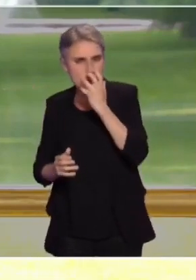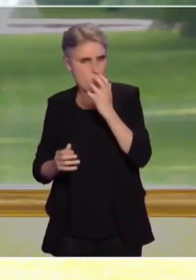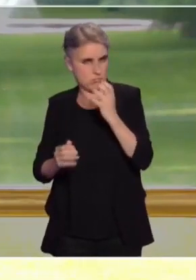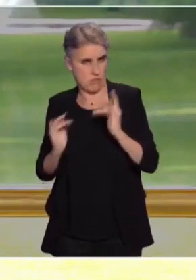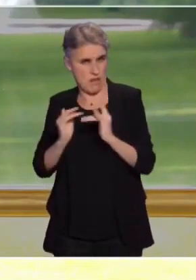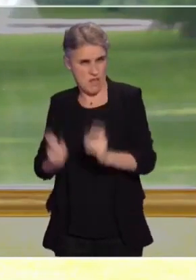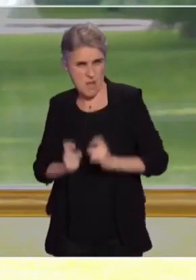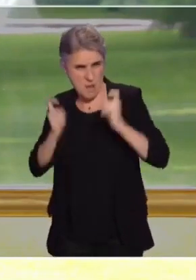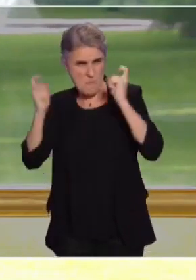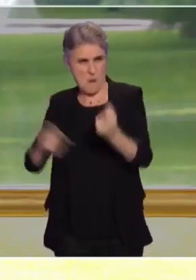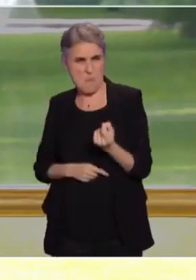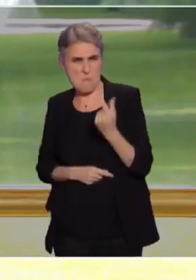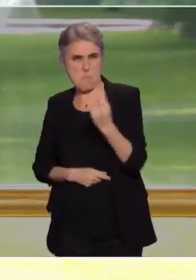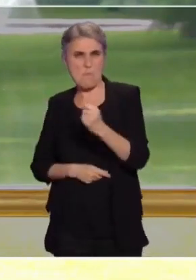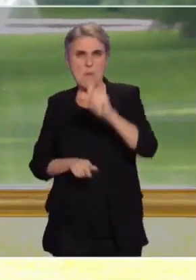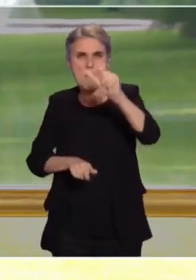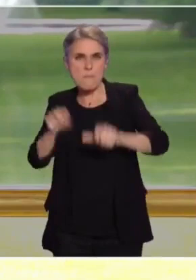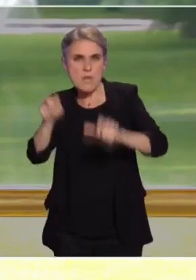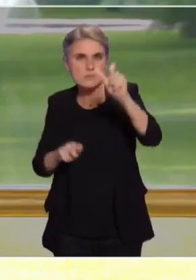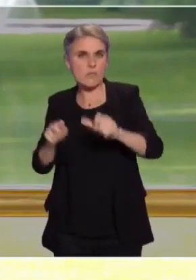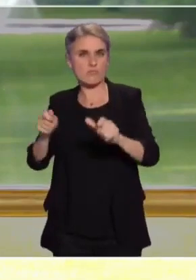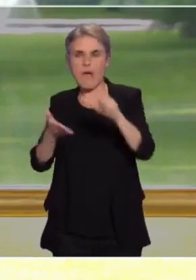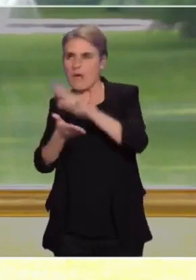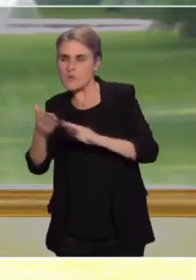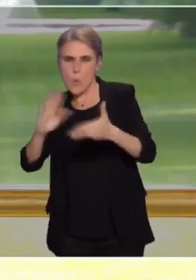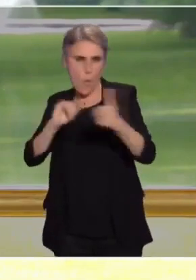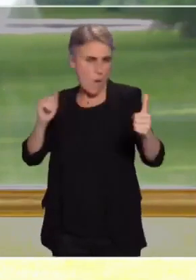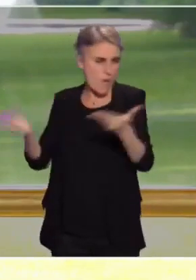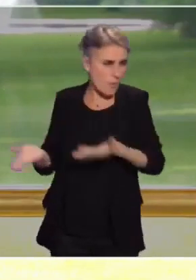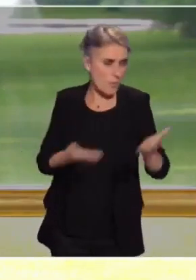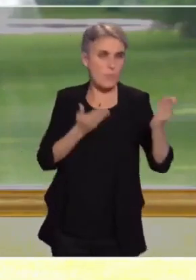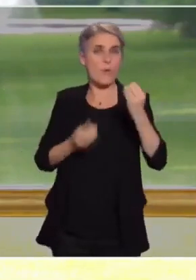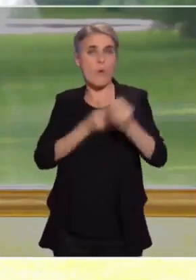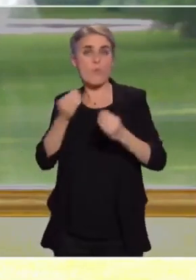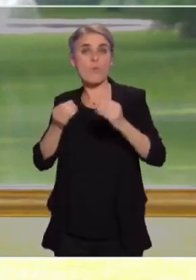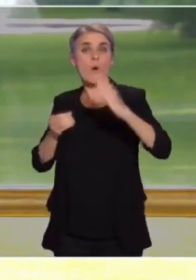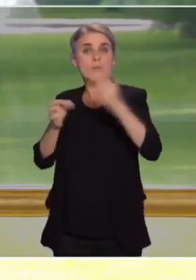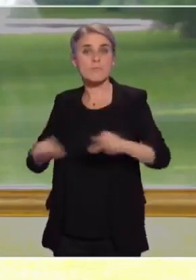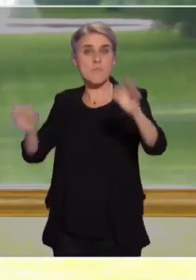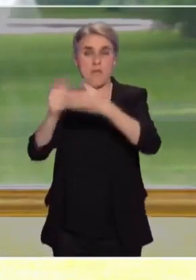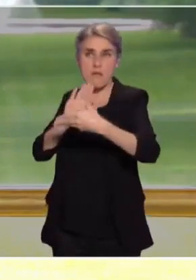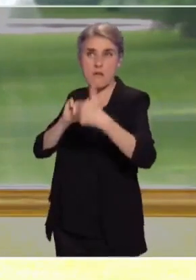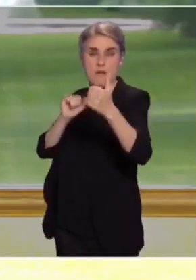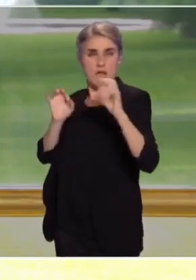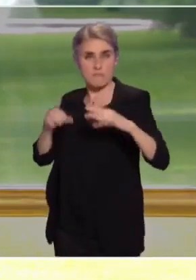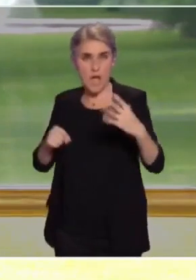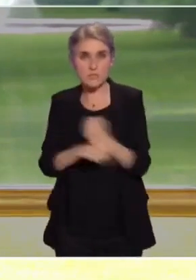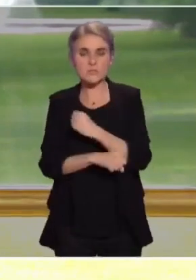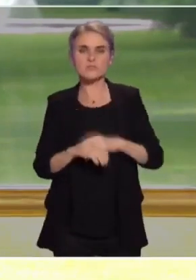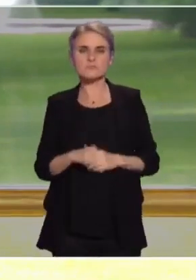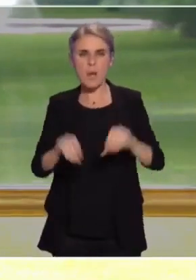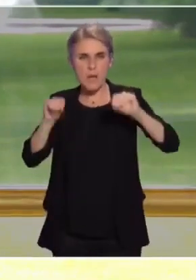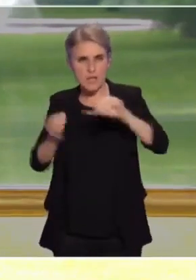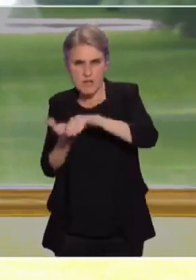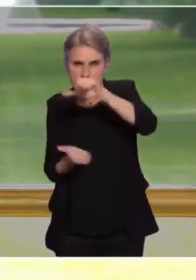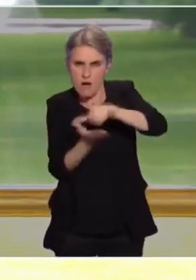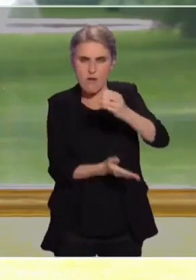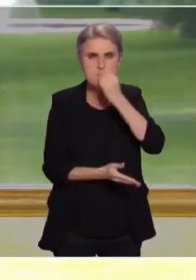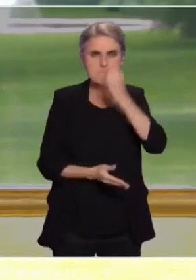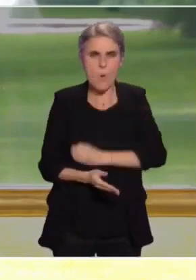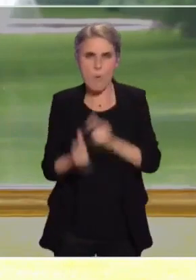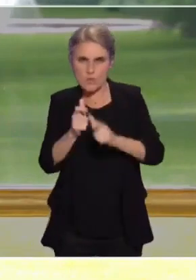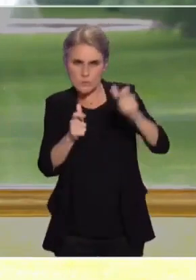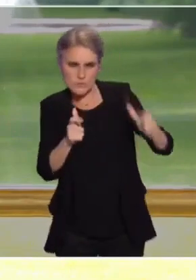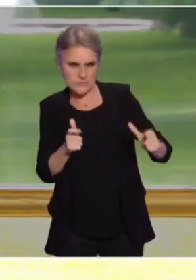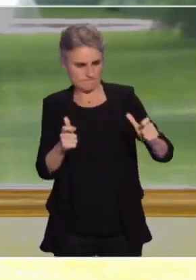de centaines de patients entre régions et avec les pays voisins approvisionner nos commerces réorienter notre production